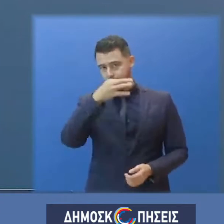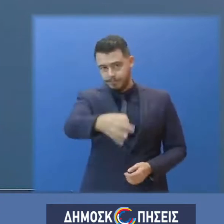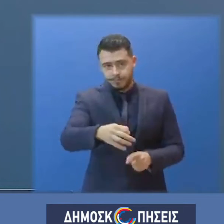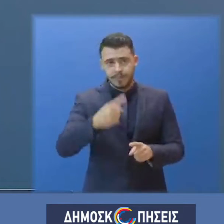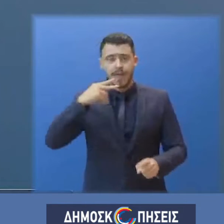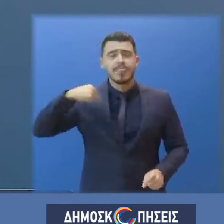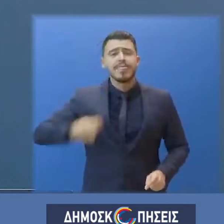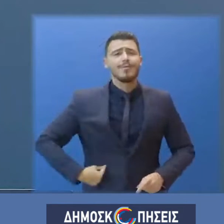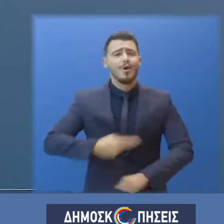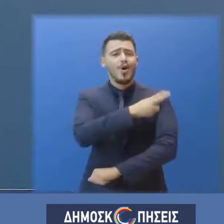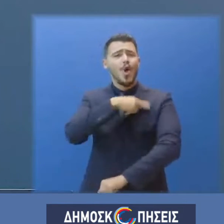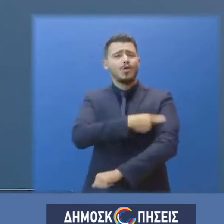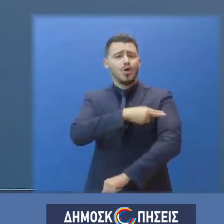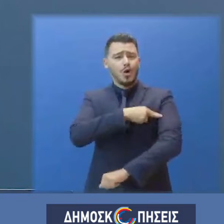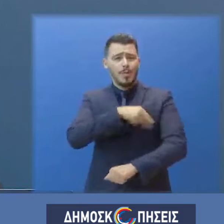χώρας βρίσκονται φέτος